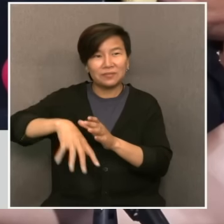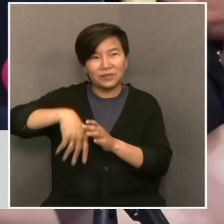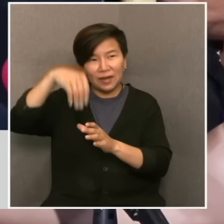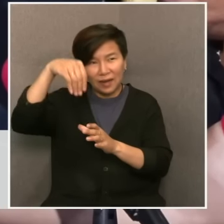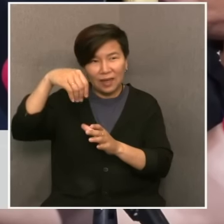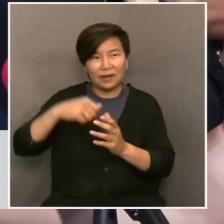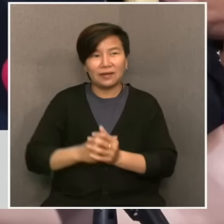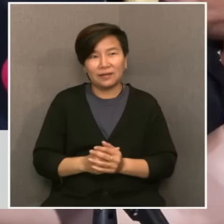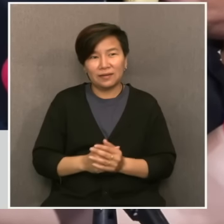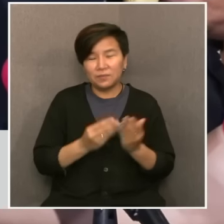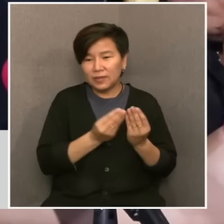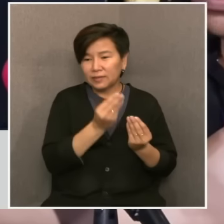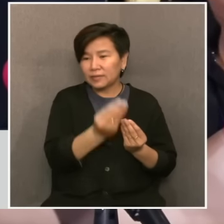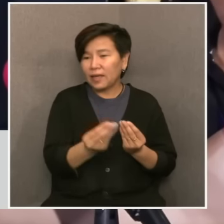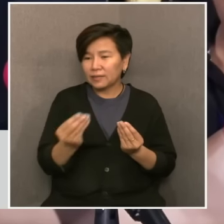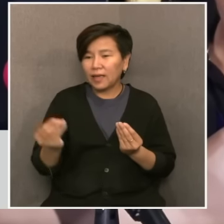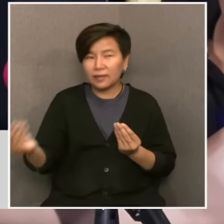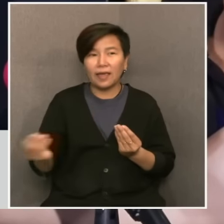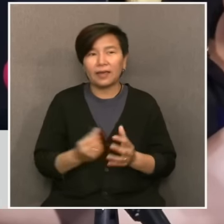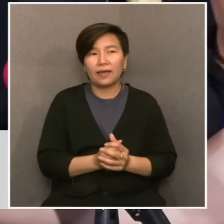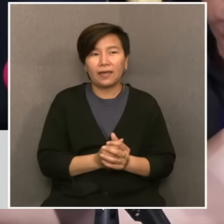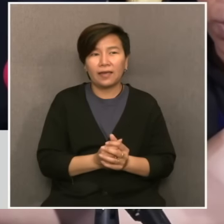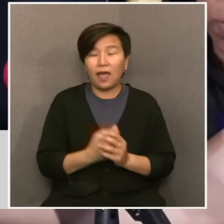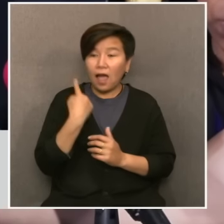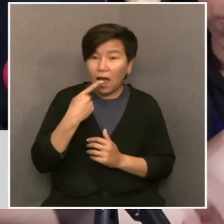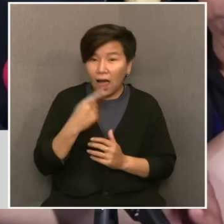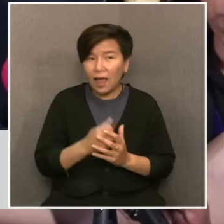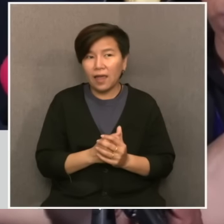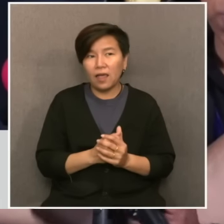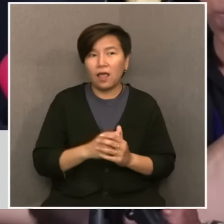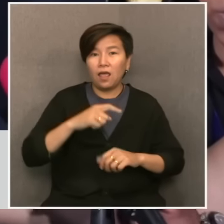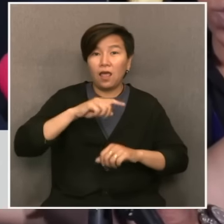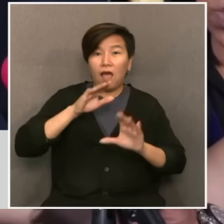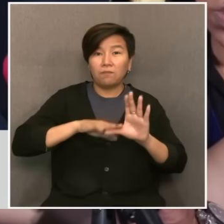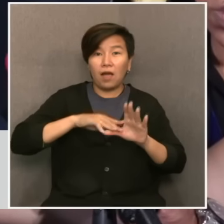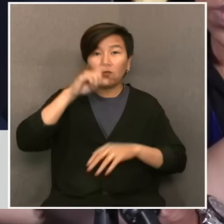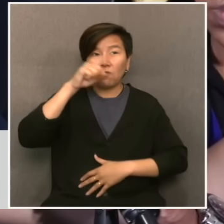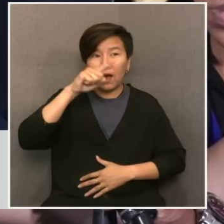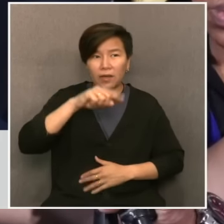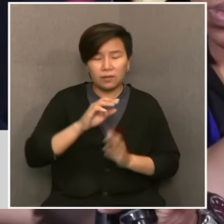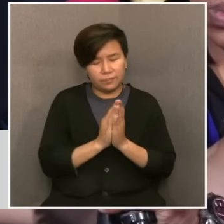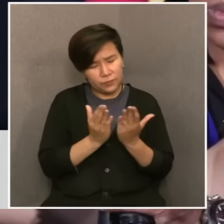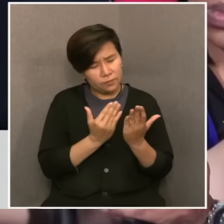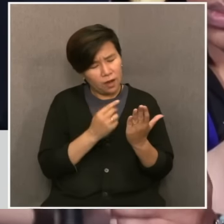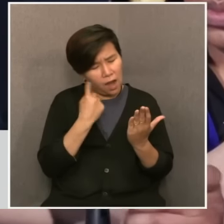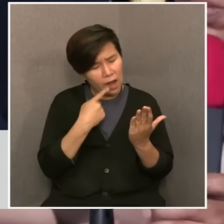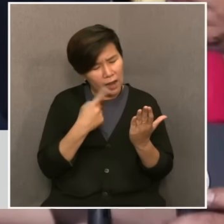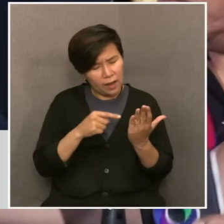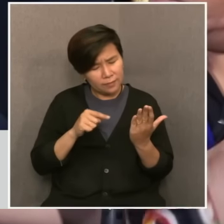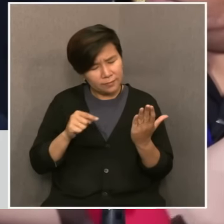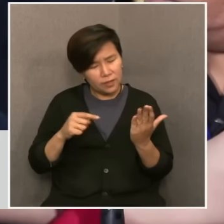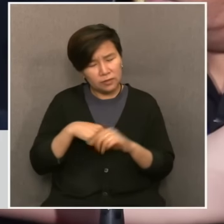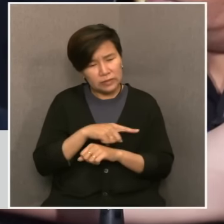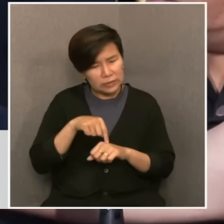กเอกสารแนะนำตัวสว.3ให้ผู้สมัครรอบบ่ายทุกท่านได้มีเวลาศึกษาประมาณ1ชั่วโม